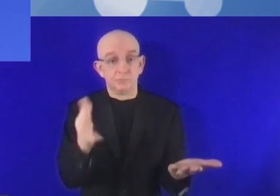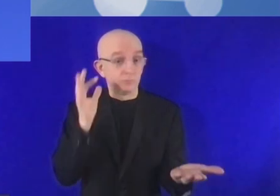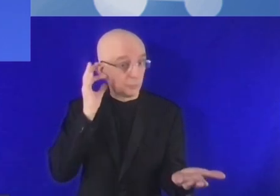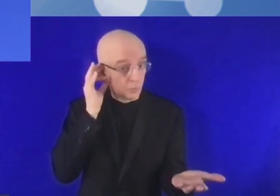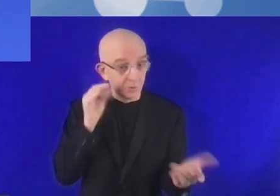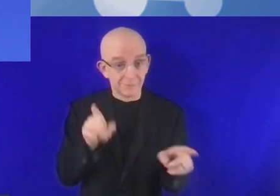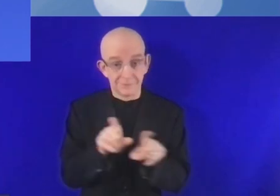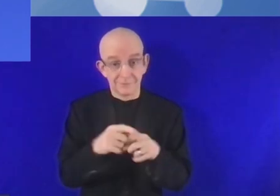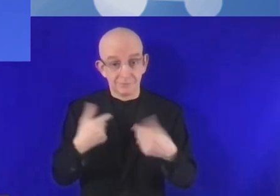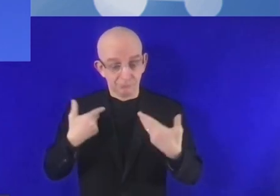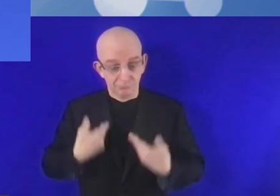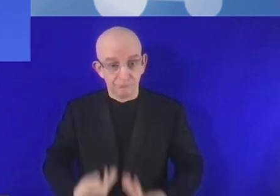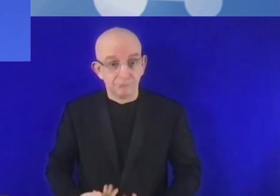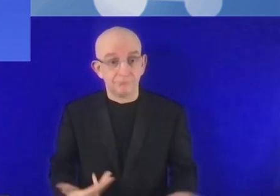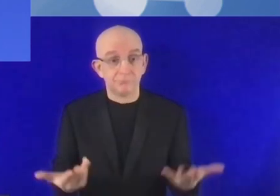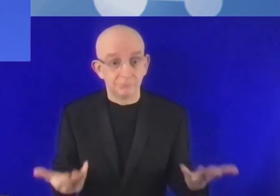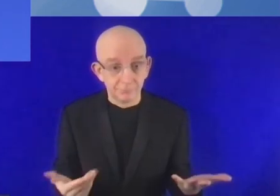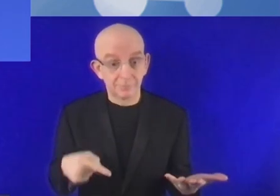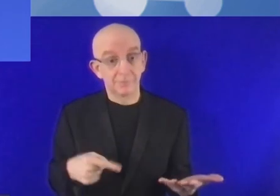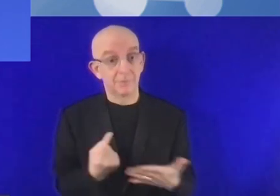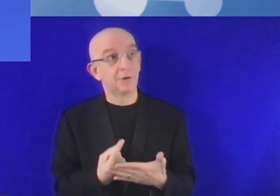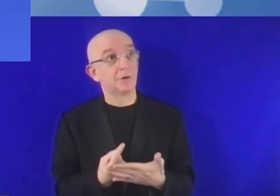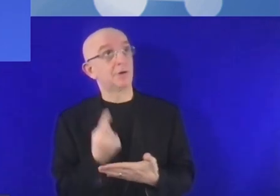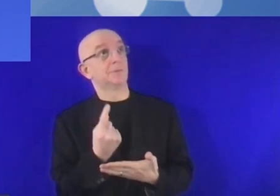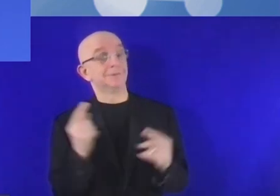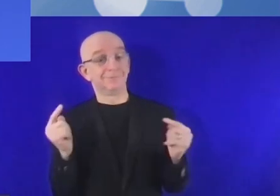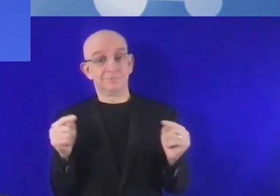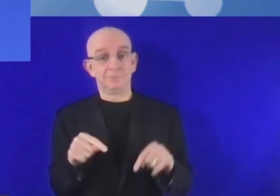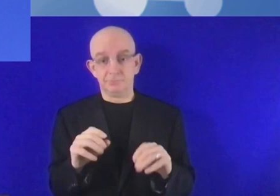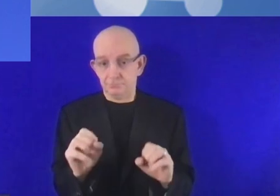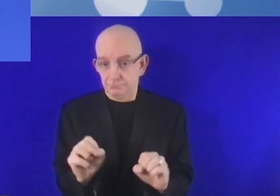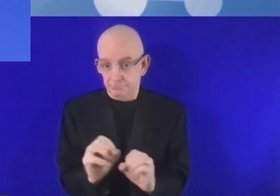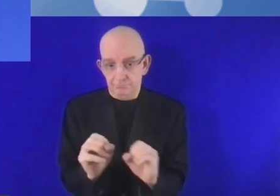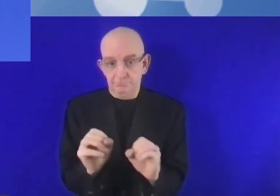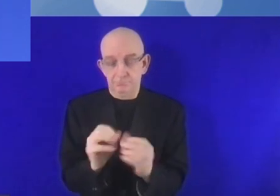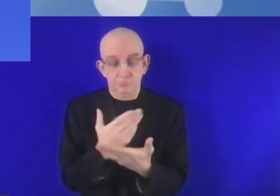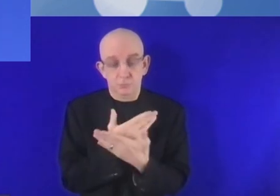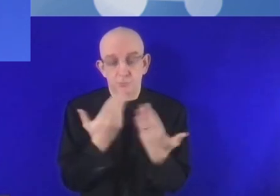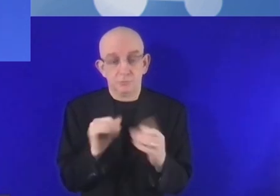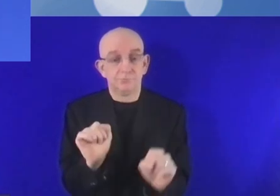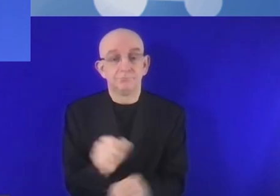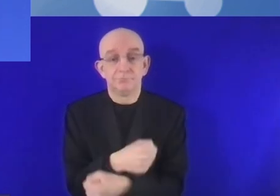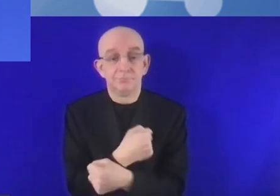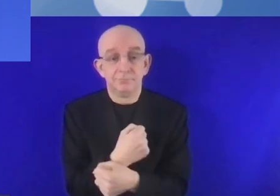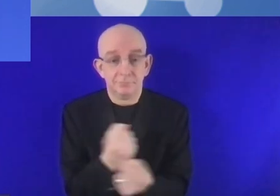młodych, którzy nie mają tej możliwości, aby zwracać się do państwa bezpośrednio, tak jak ja dzisiaj.